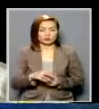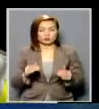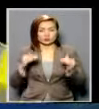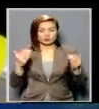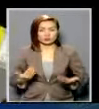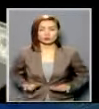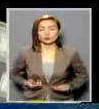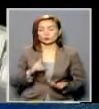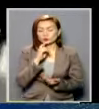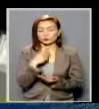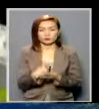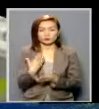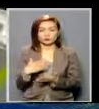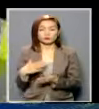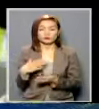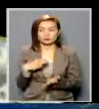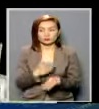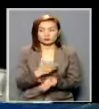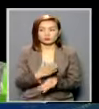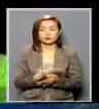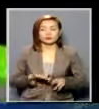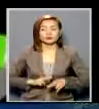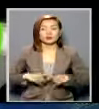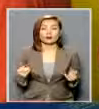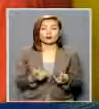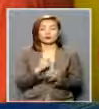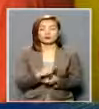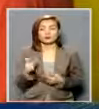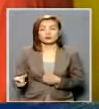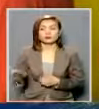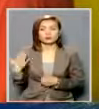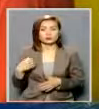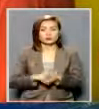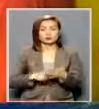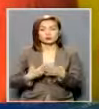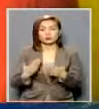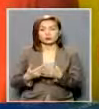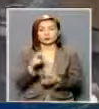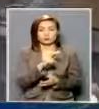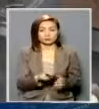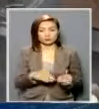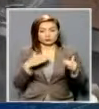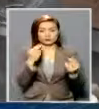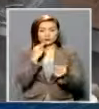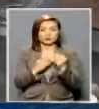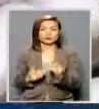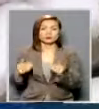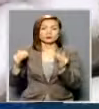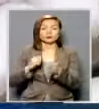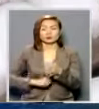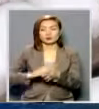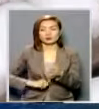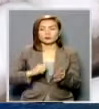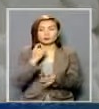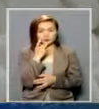тіршілік көздеріміздің де құнартуына себеп болды. Дегенмен қарапайым жұртты бұған себеп не? Неге доллар көтерілсе өзіміздің сүт,